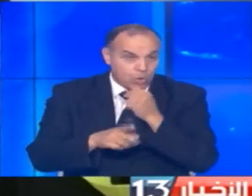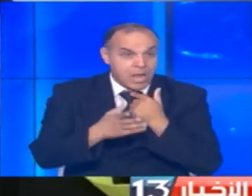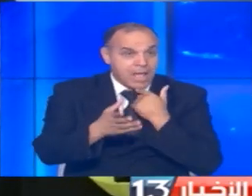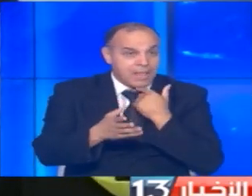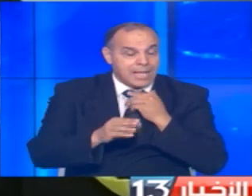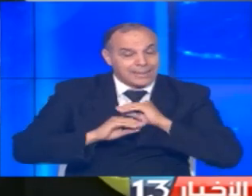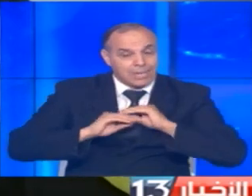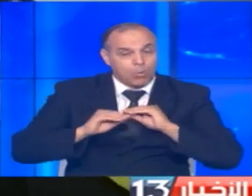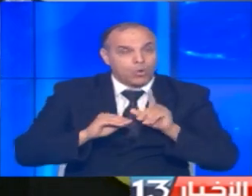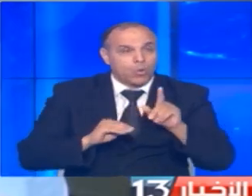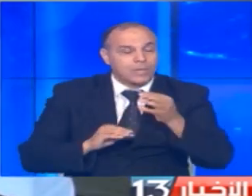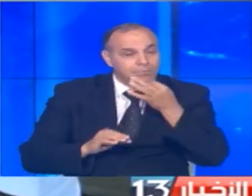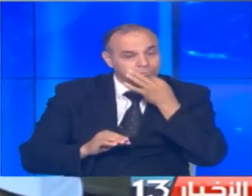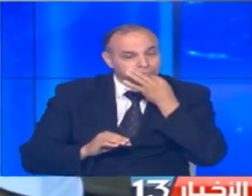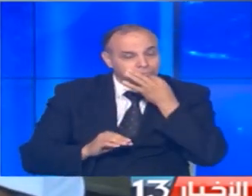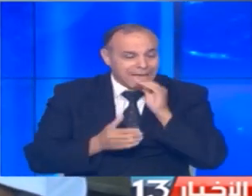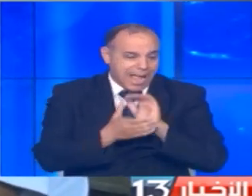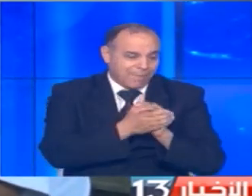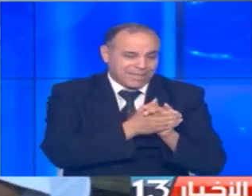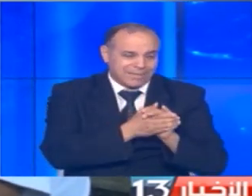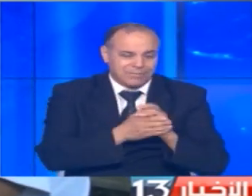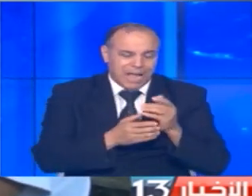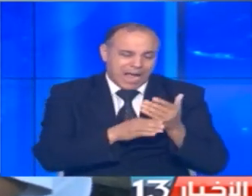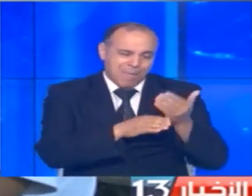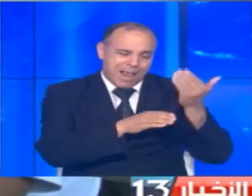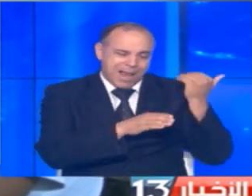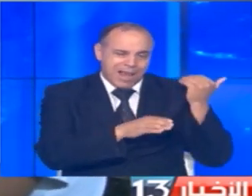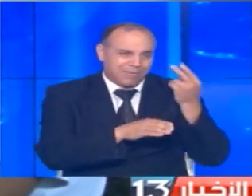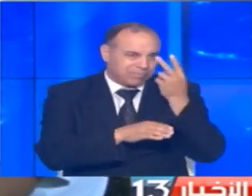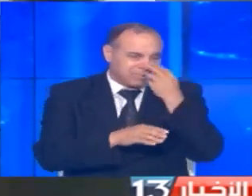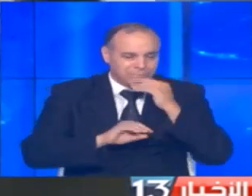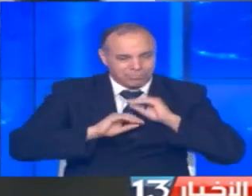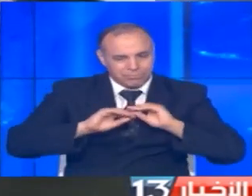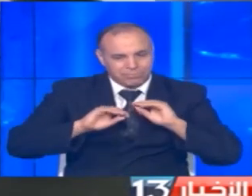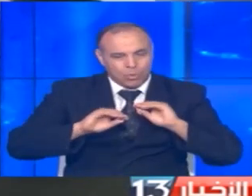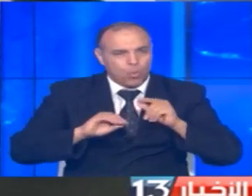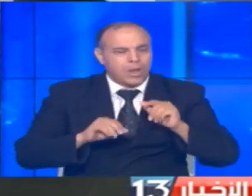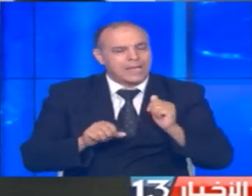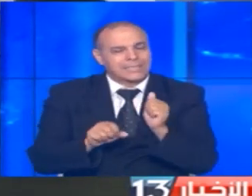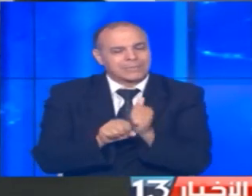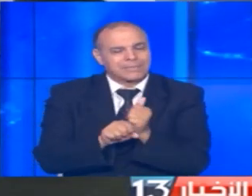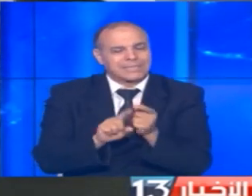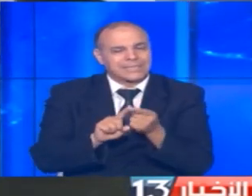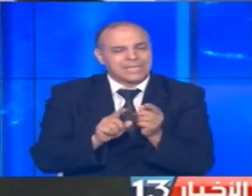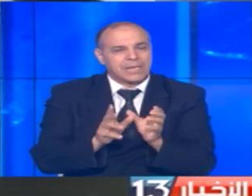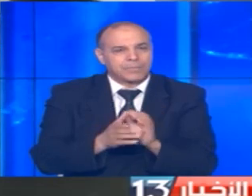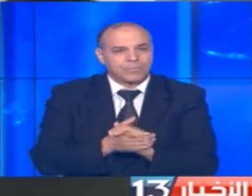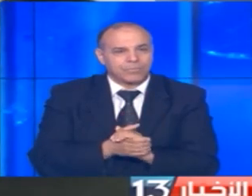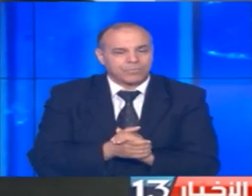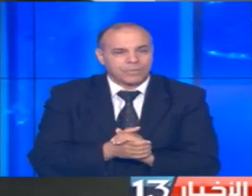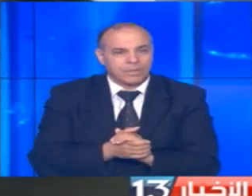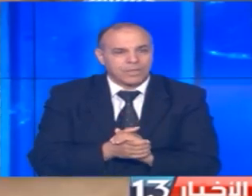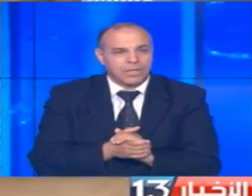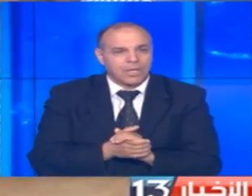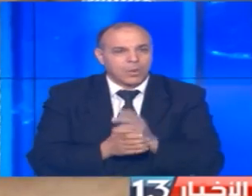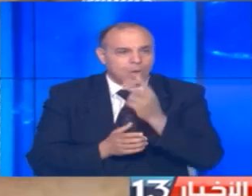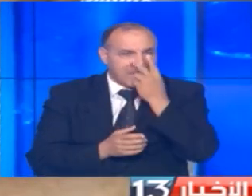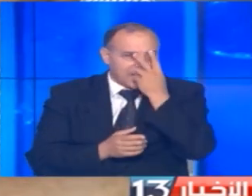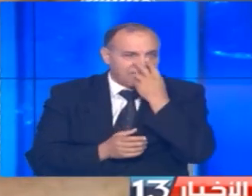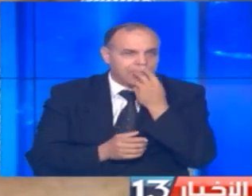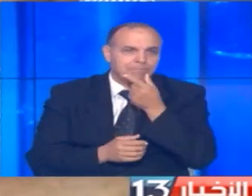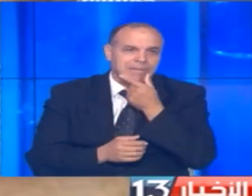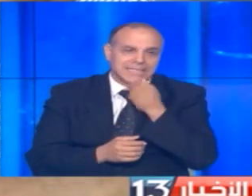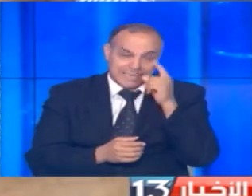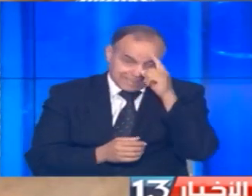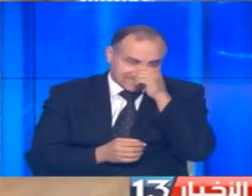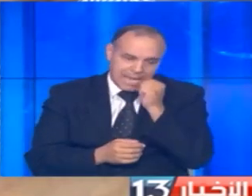التكوين سوى الاستفادة من زملائهم الذين سبقوهم في تدريس هذه الفئات الخاصة. والله هو التدريس الكفيف مسألة مش سهلة،